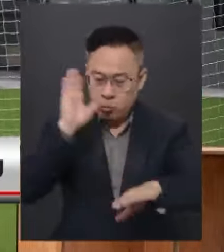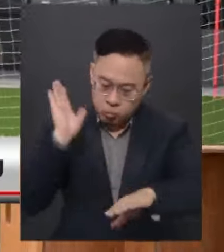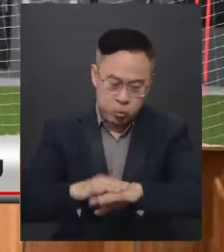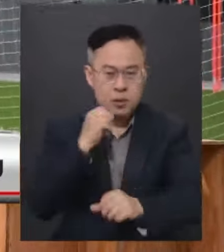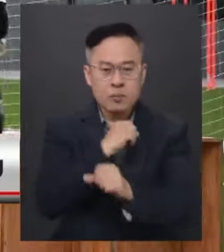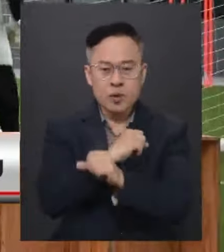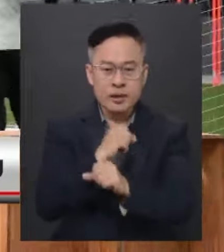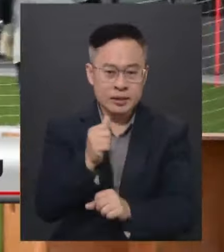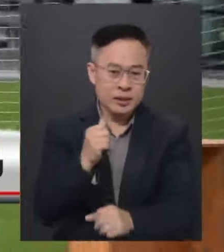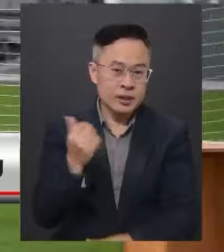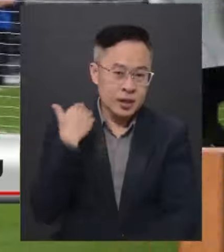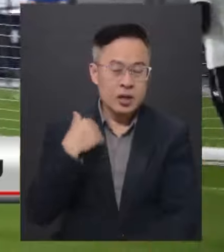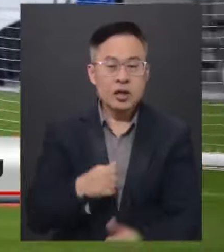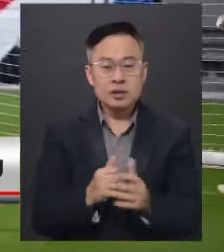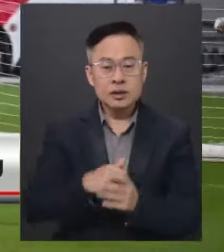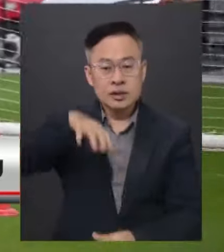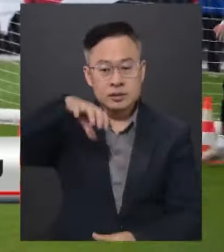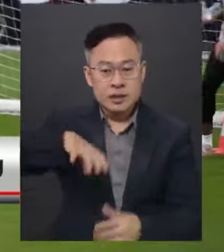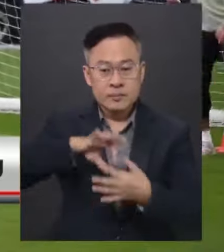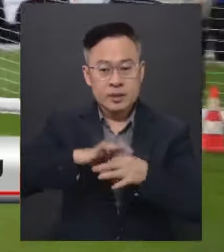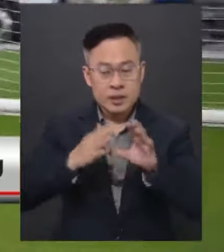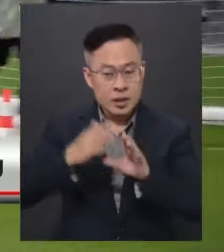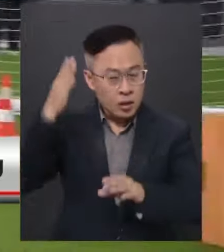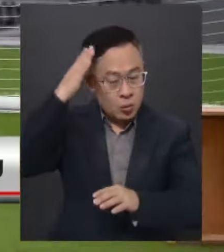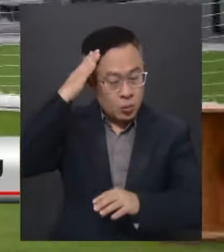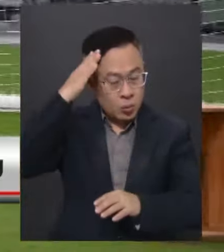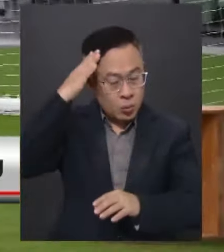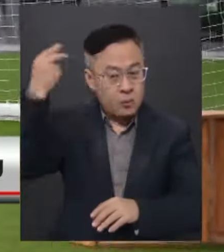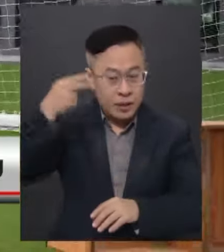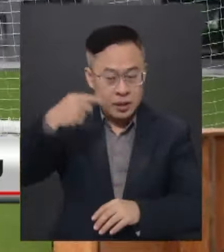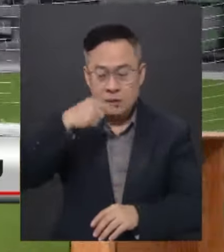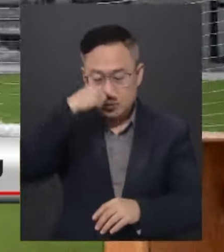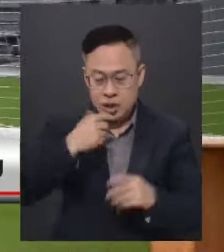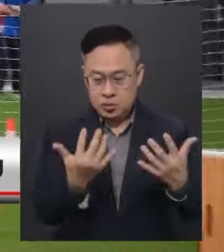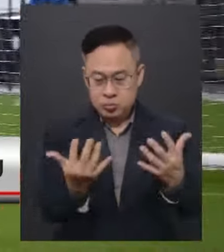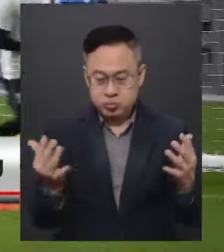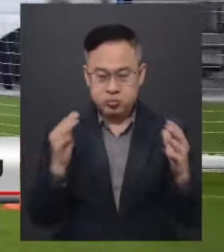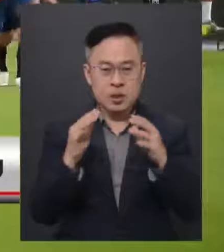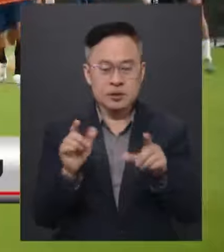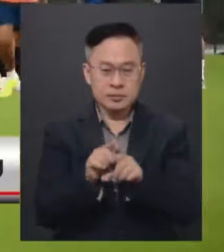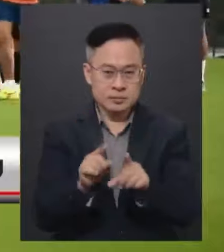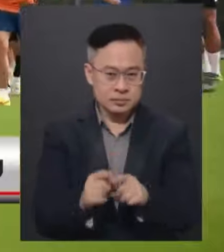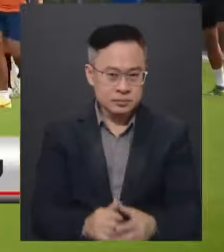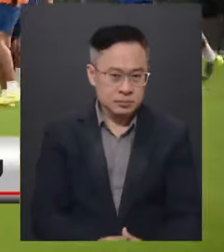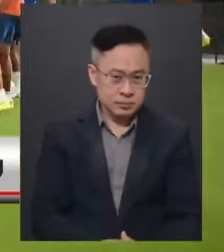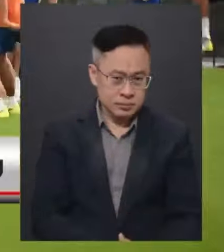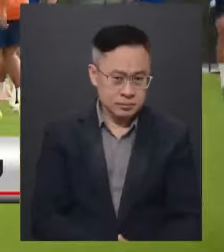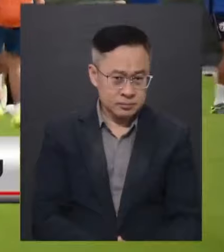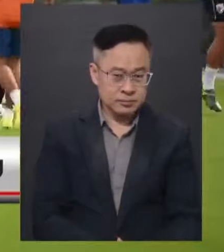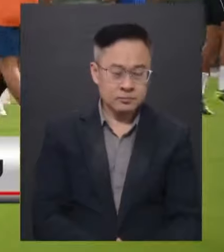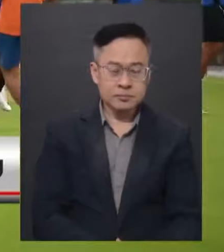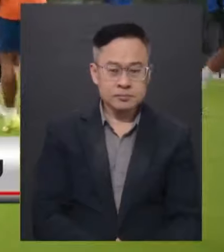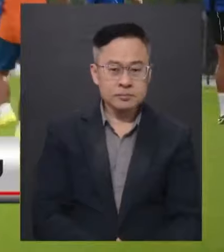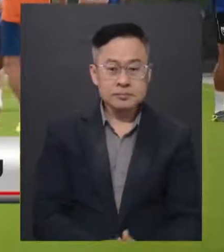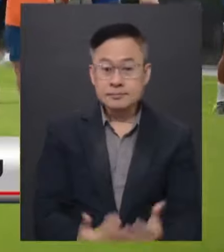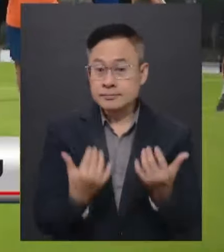ราชบังของเราเนี่ยเสียงเชียร์ของแฟนบอลชาวไทยจะกดดันนักเตะเกาหลีใต้เอาคืนบ้างใช่ค่ะเพราะว่าเชื่อว่าการมาเยือนไทย